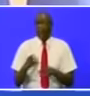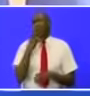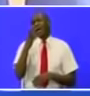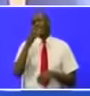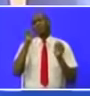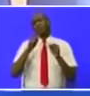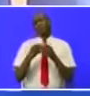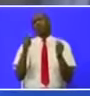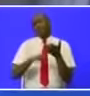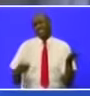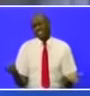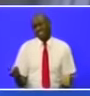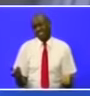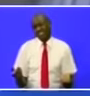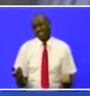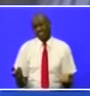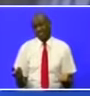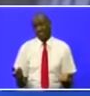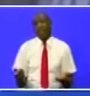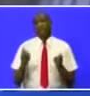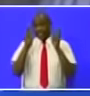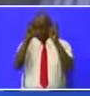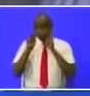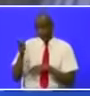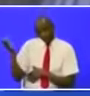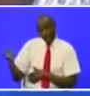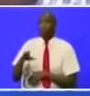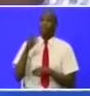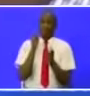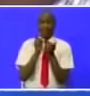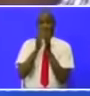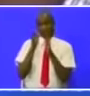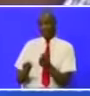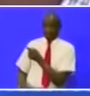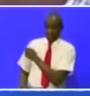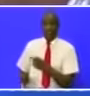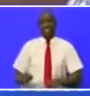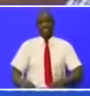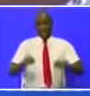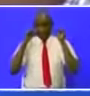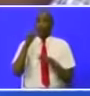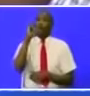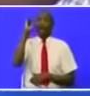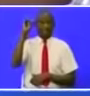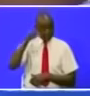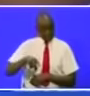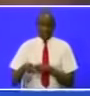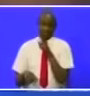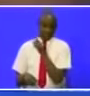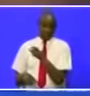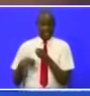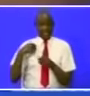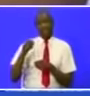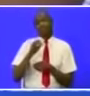1400 inaweza ikamsaidia. Jijini Kisumu tunakutana na Nelson Wegi ambaye ni mwenyekiti wa chama cha waasiriwa wa ghasia za uchaguzi kanda